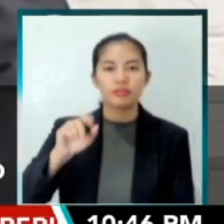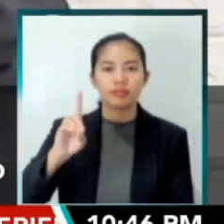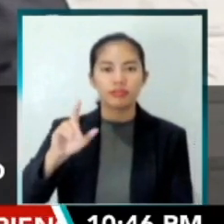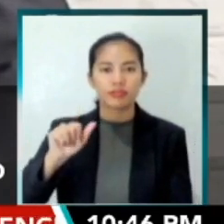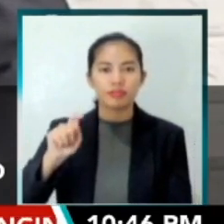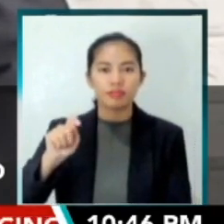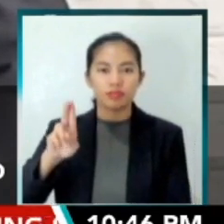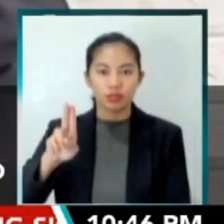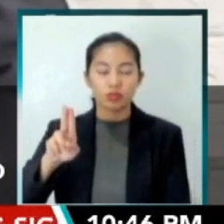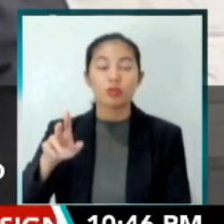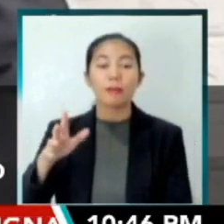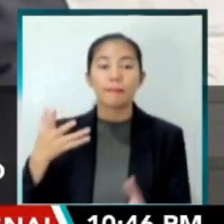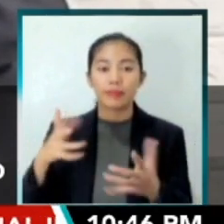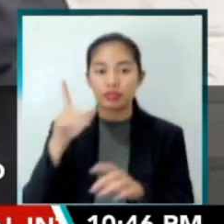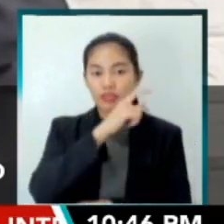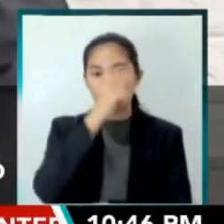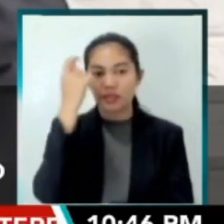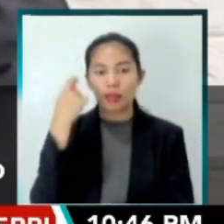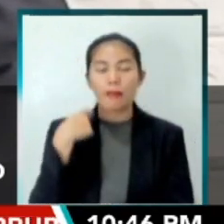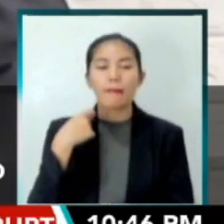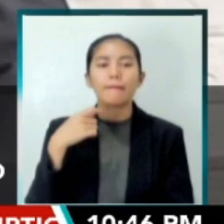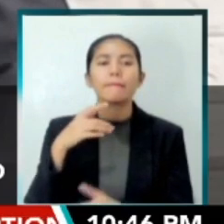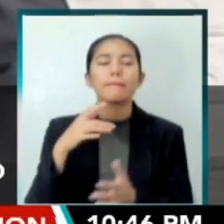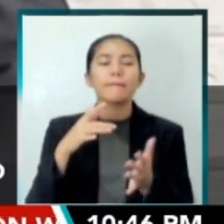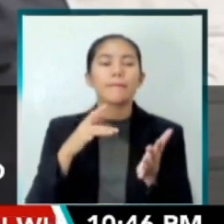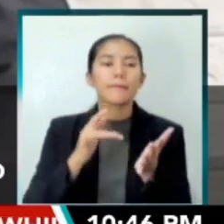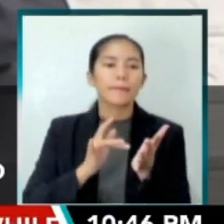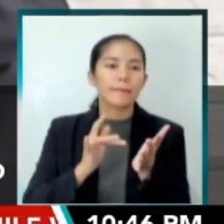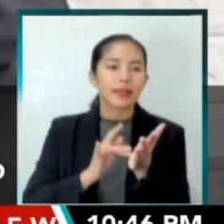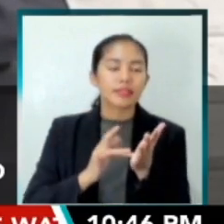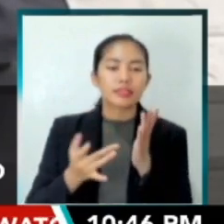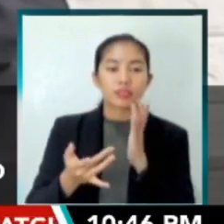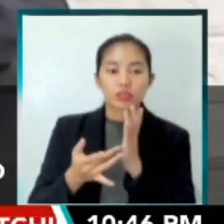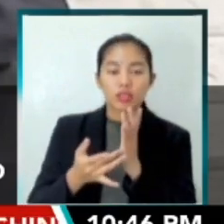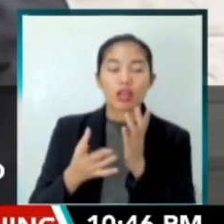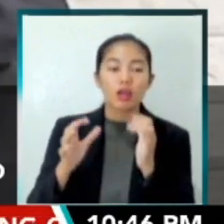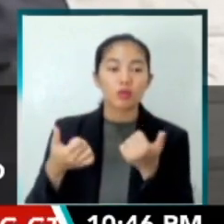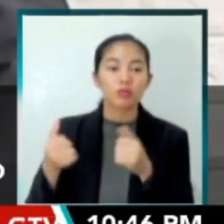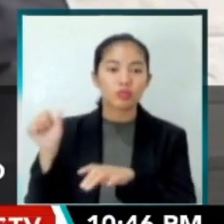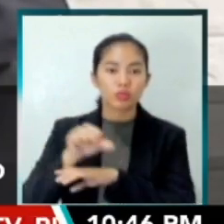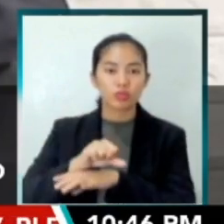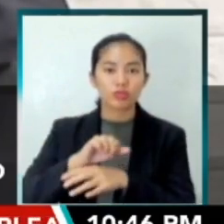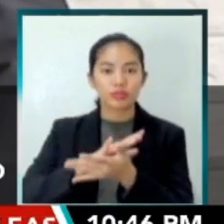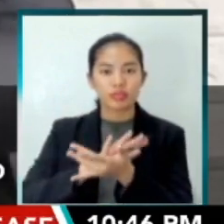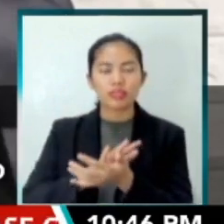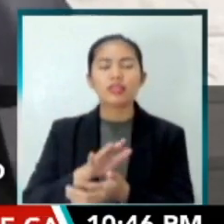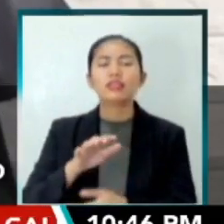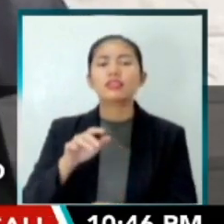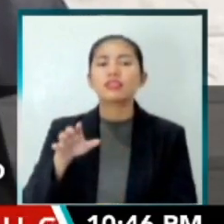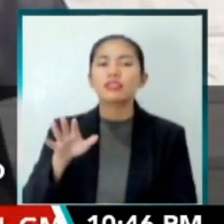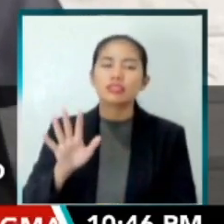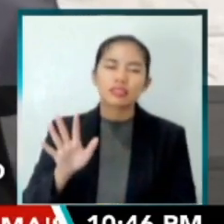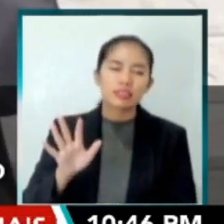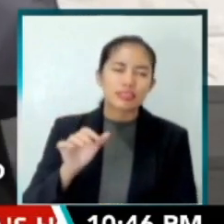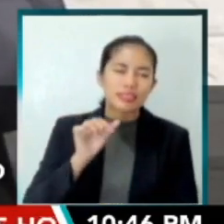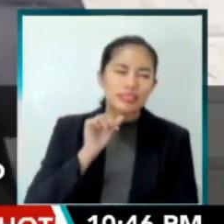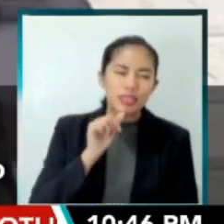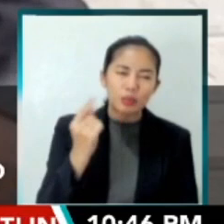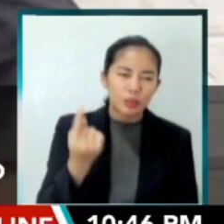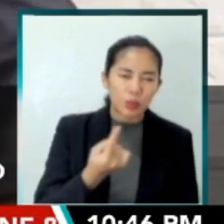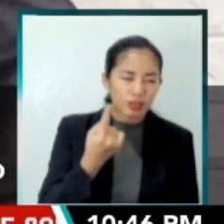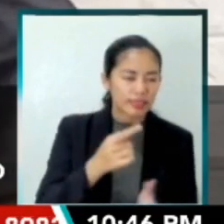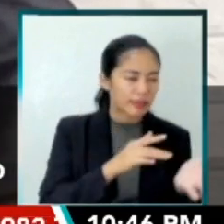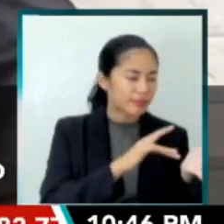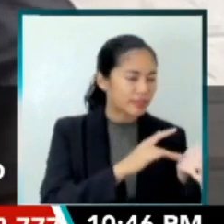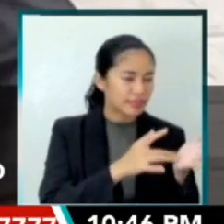medical technology, sabi niya, para masugpo ang COVID, hindi lang dapat ang opinyon ng mga medical expert ang ating pinakikinggan,